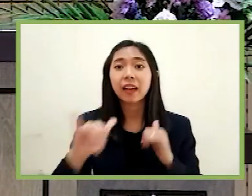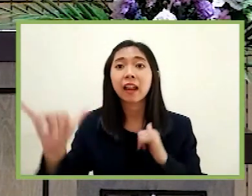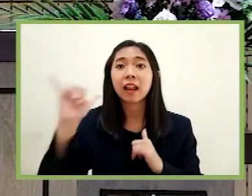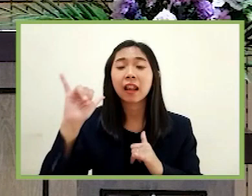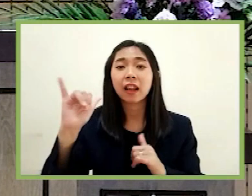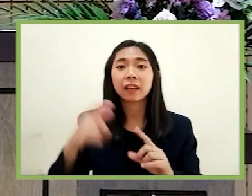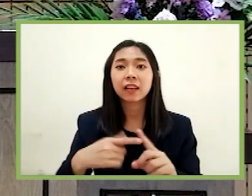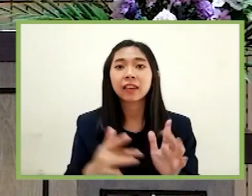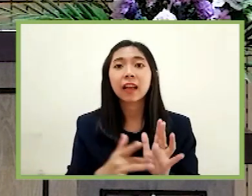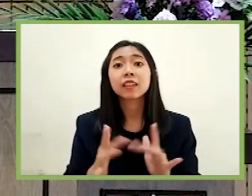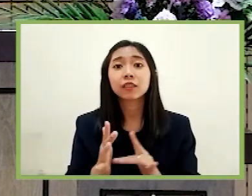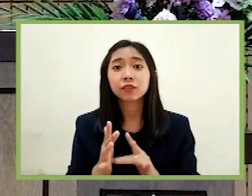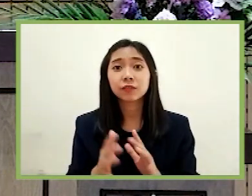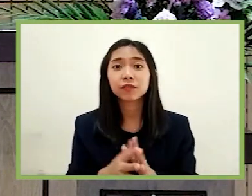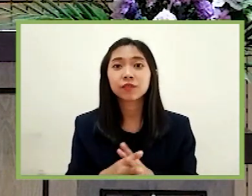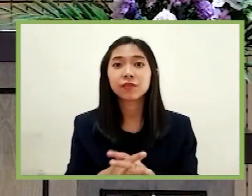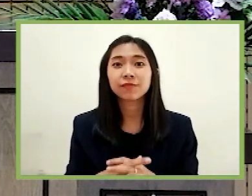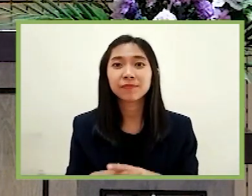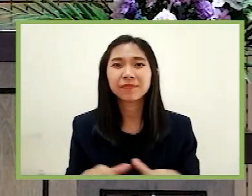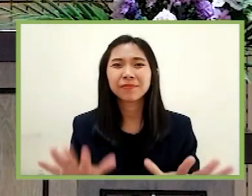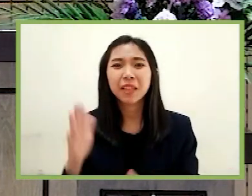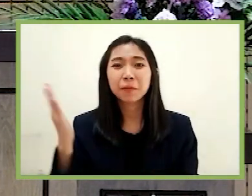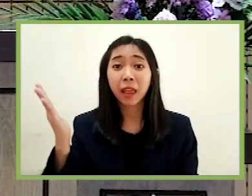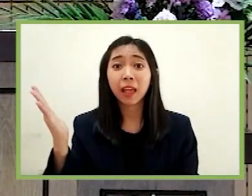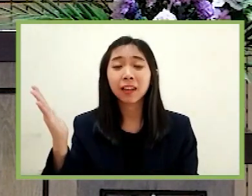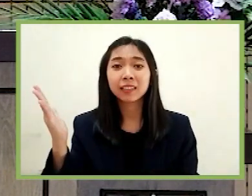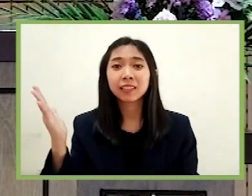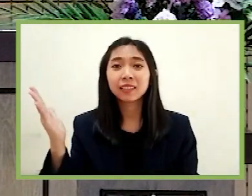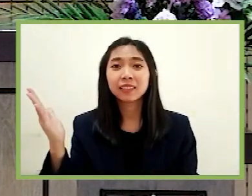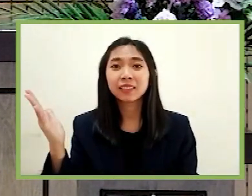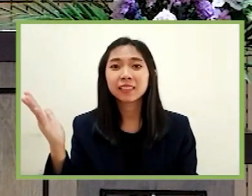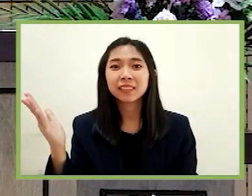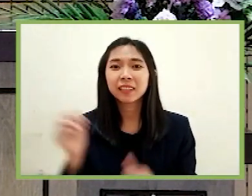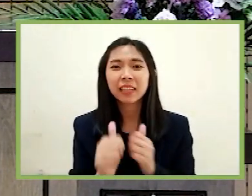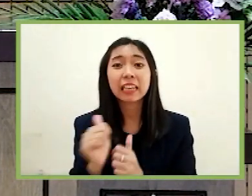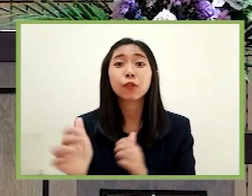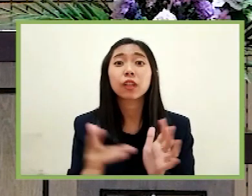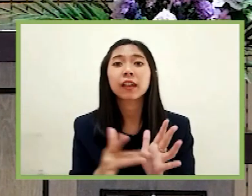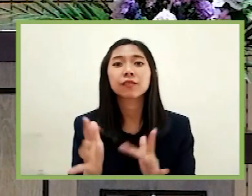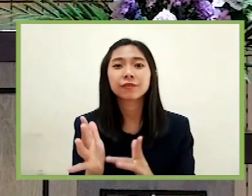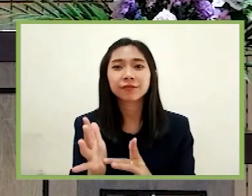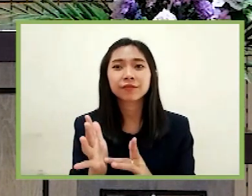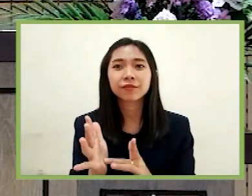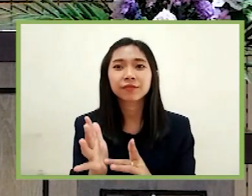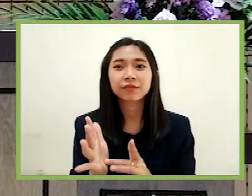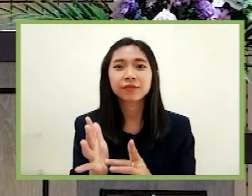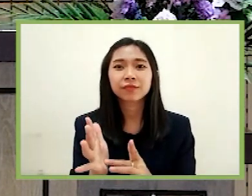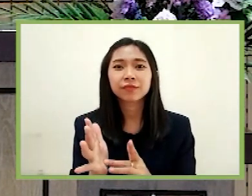dari Kristus dan Biarlah mereka juga mengikut Kristus